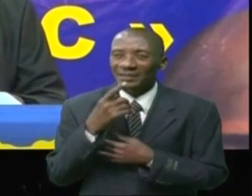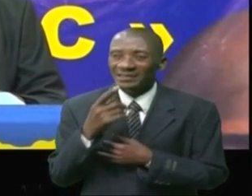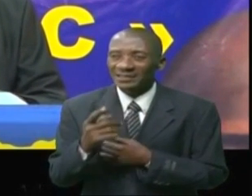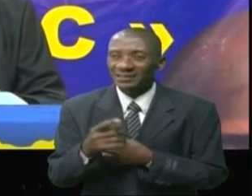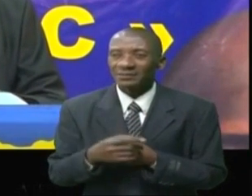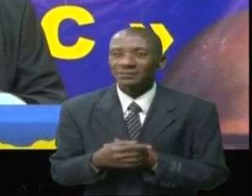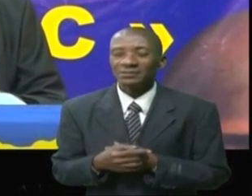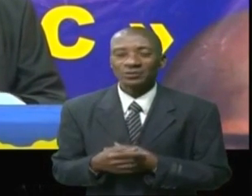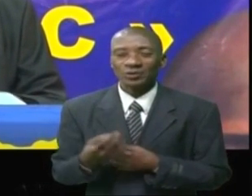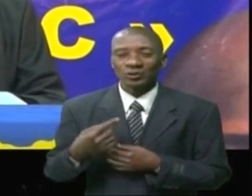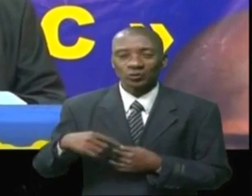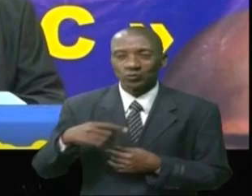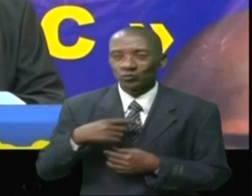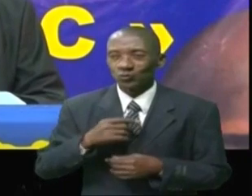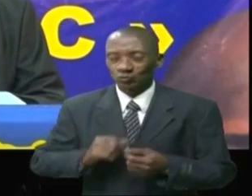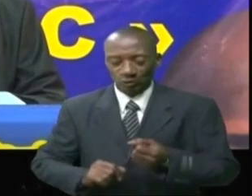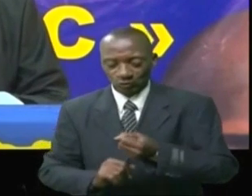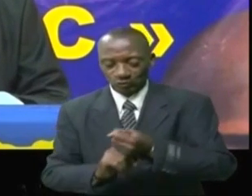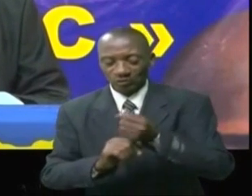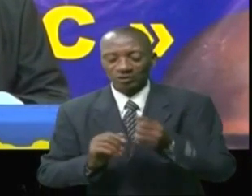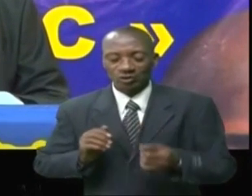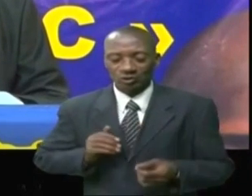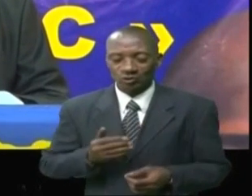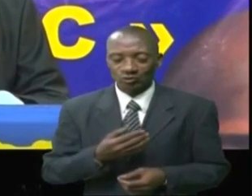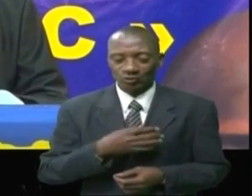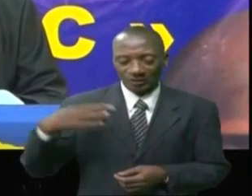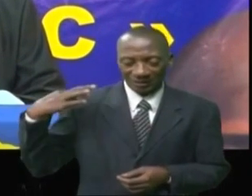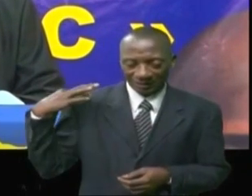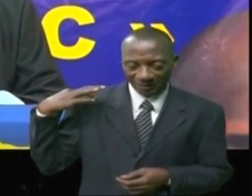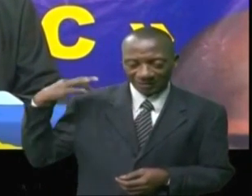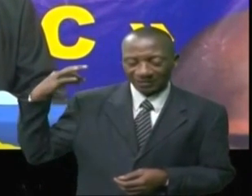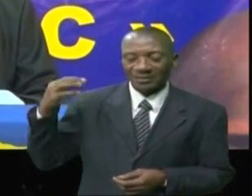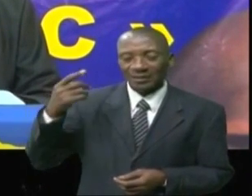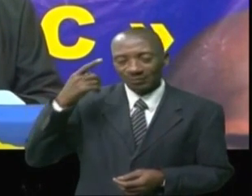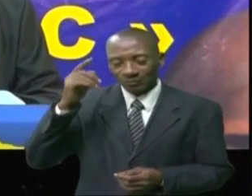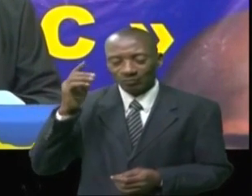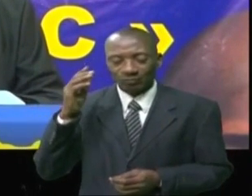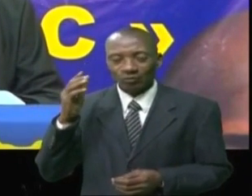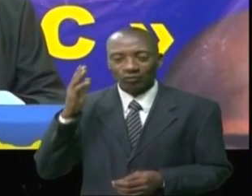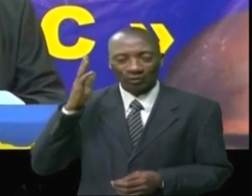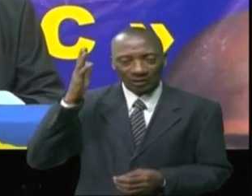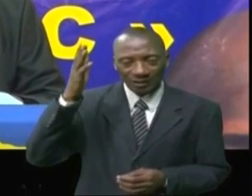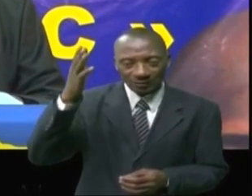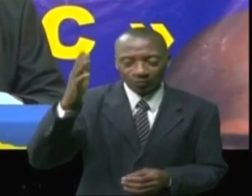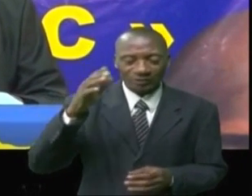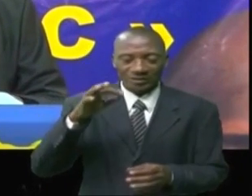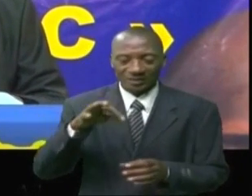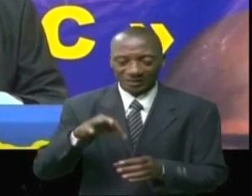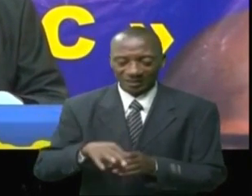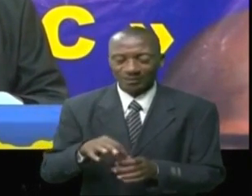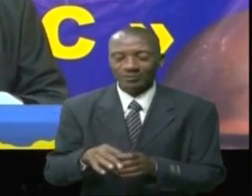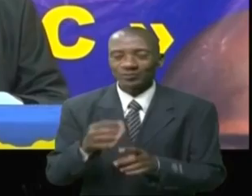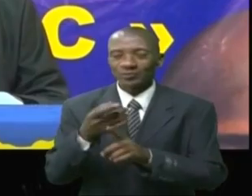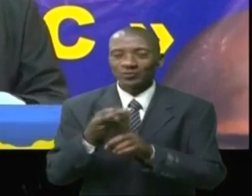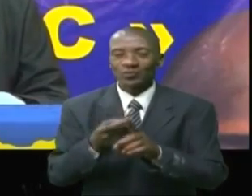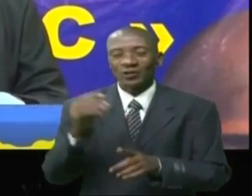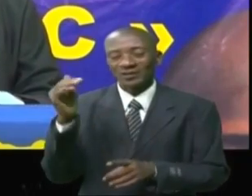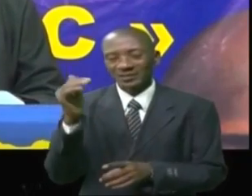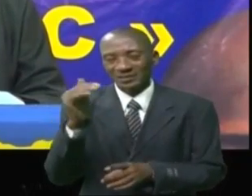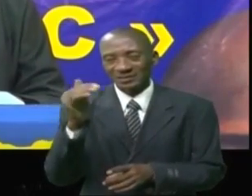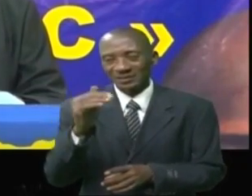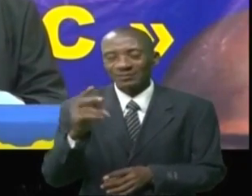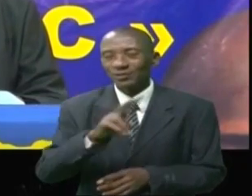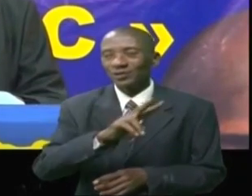à l'élection présidentielle. Nous demandons à notre regroupement et à nos membres